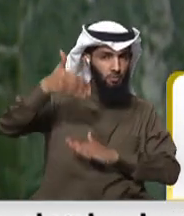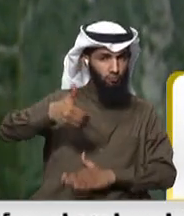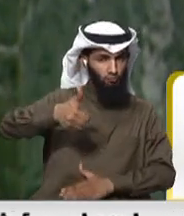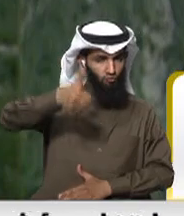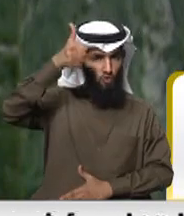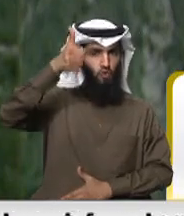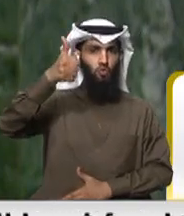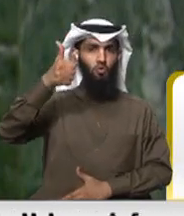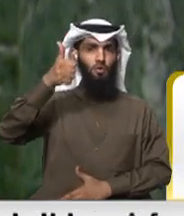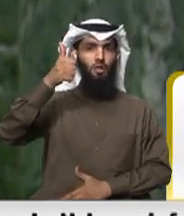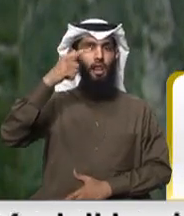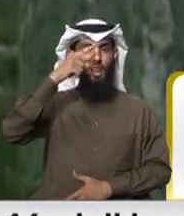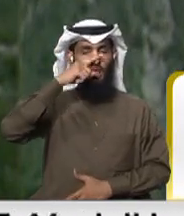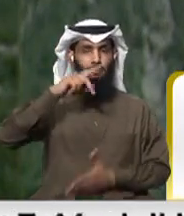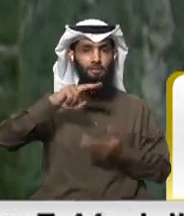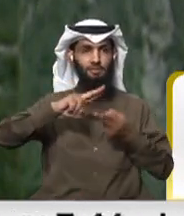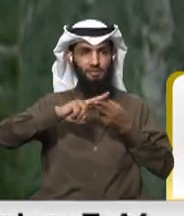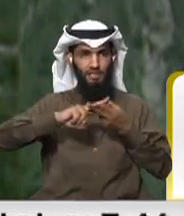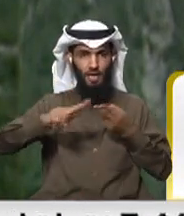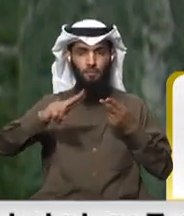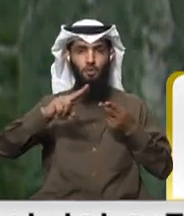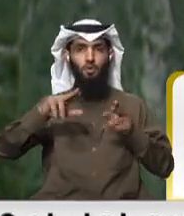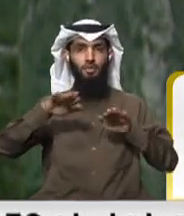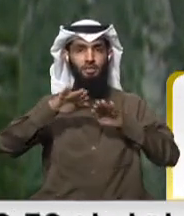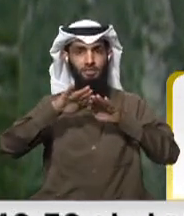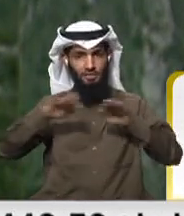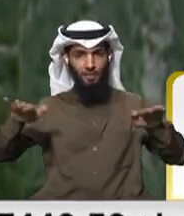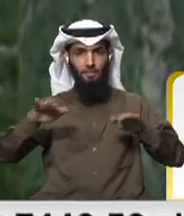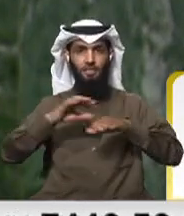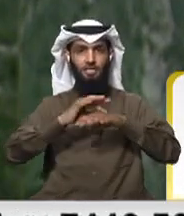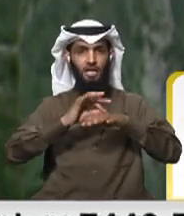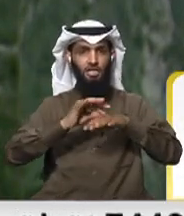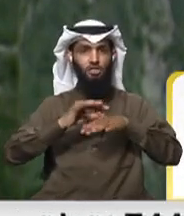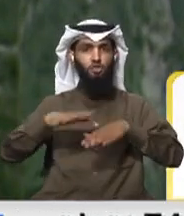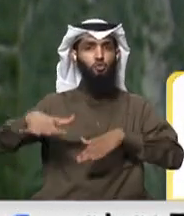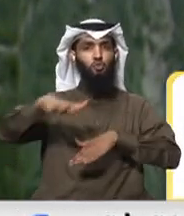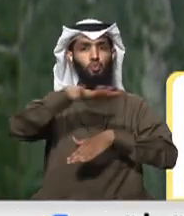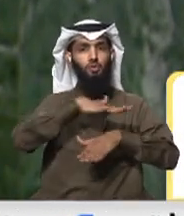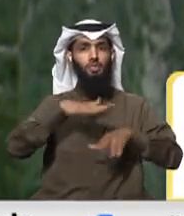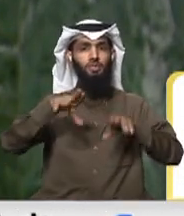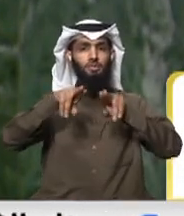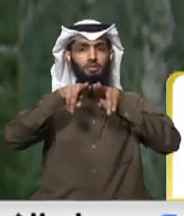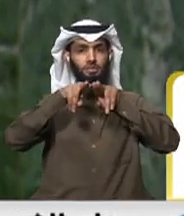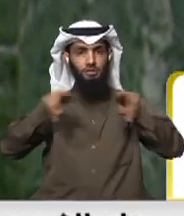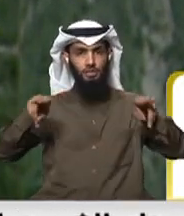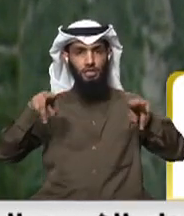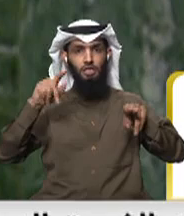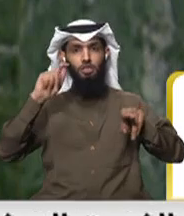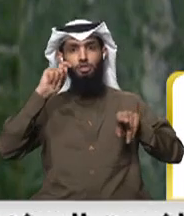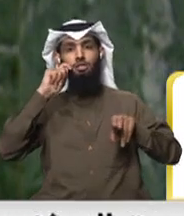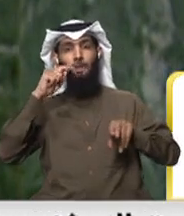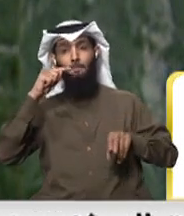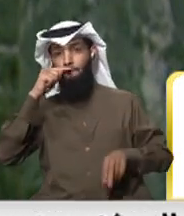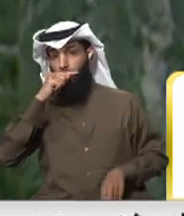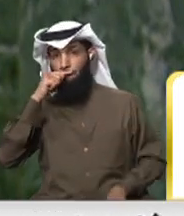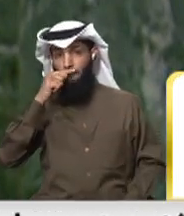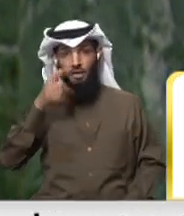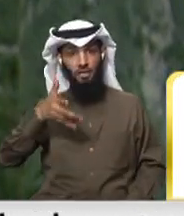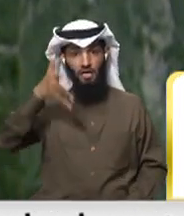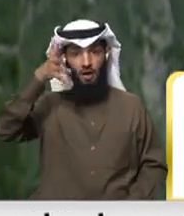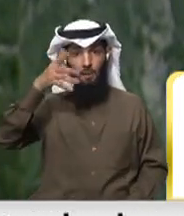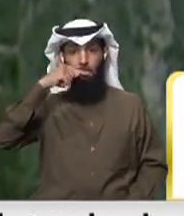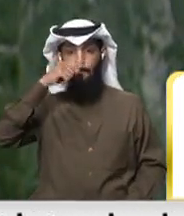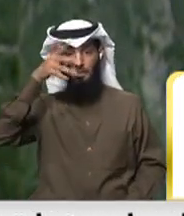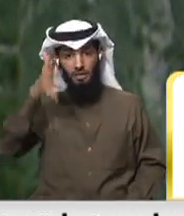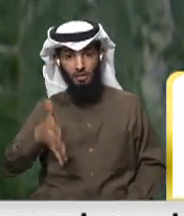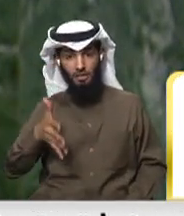مستقبل سلمي ومستدام ومتساو للجميع، لكافة الناس، للنساء والفتيات في كل أنحاء العالم، وأعرف